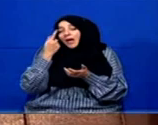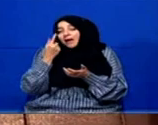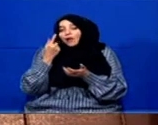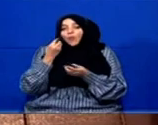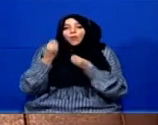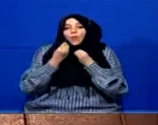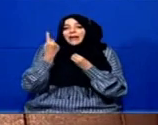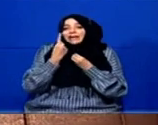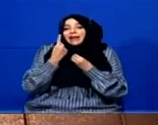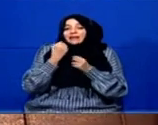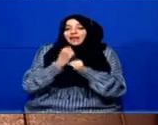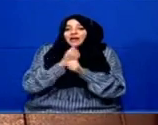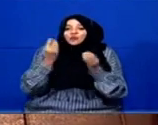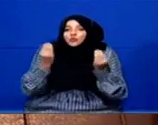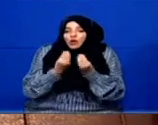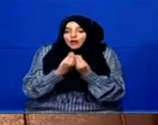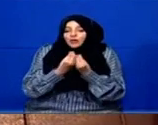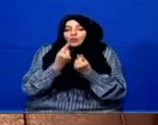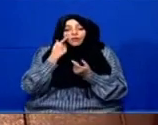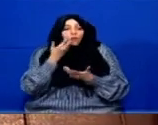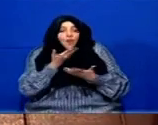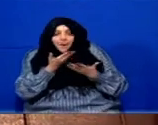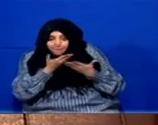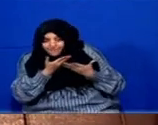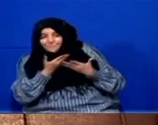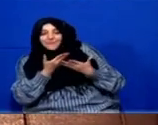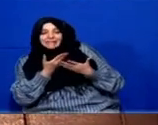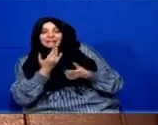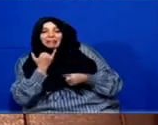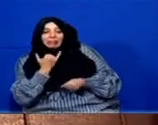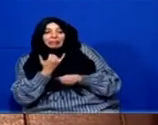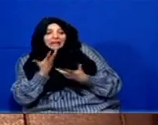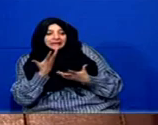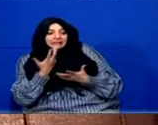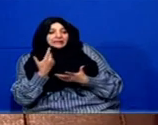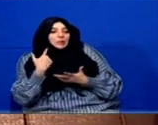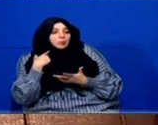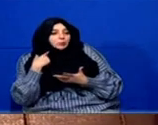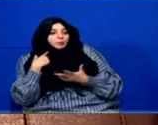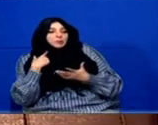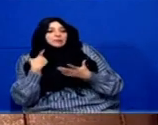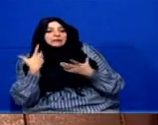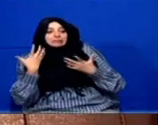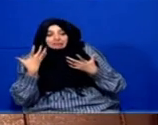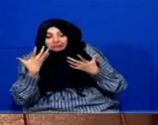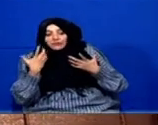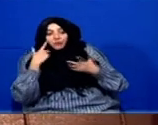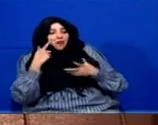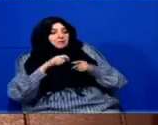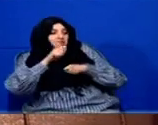هو الذي يقدر يعني مقدار الضرر او مقدار التلف